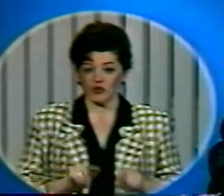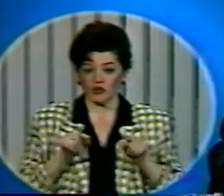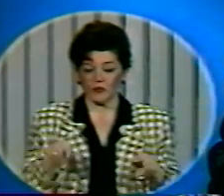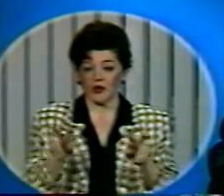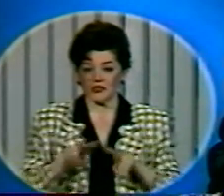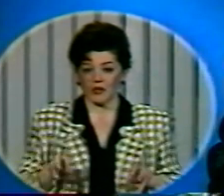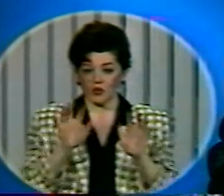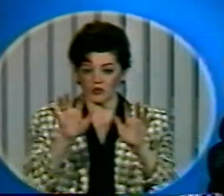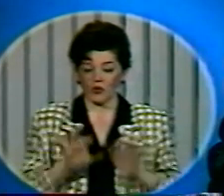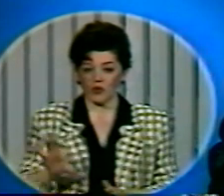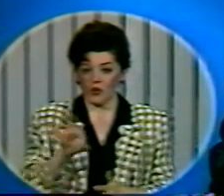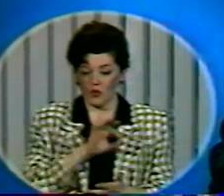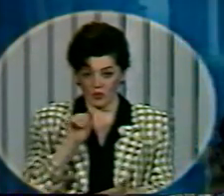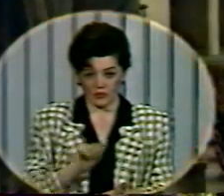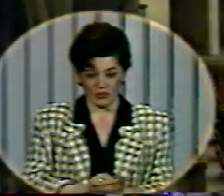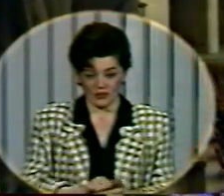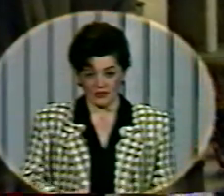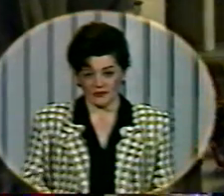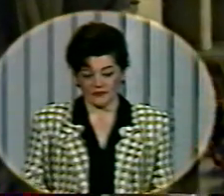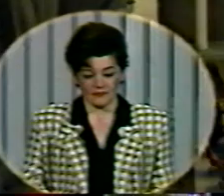разгляду закону об друку.